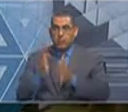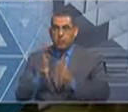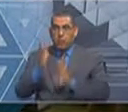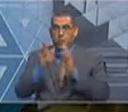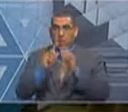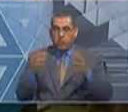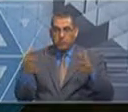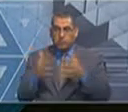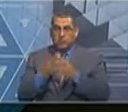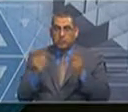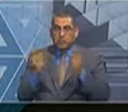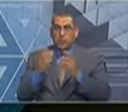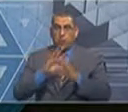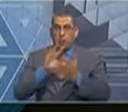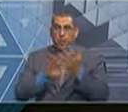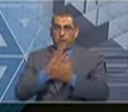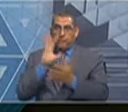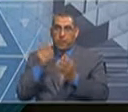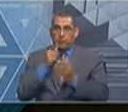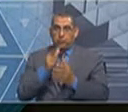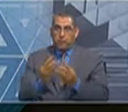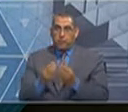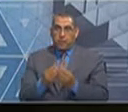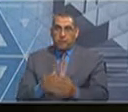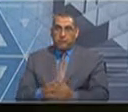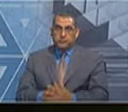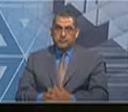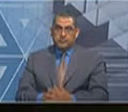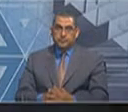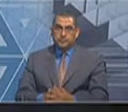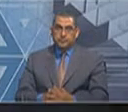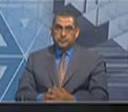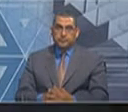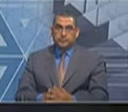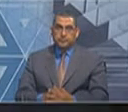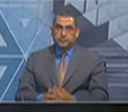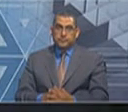الأحادية في مواجهة الأزمات الدولية.